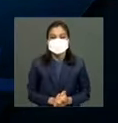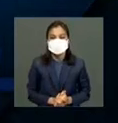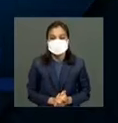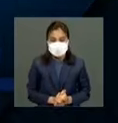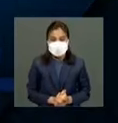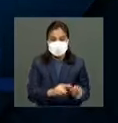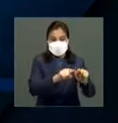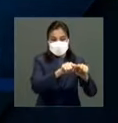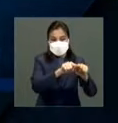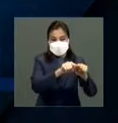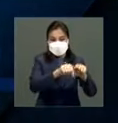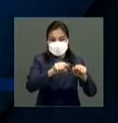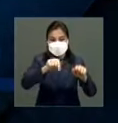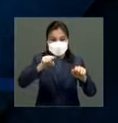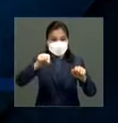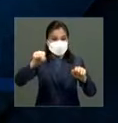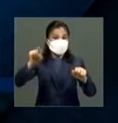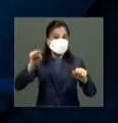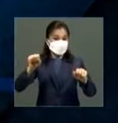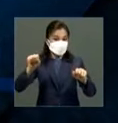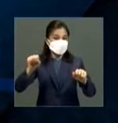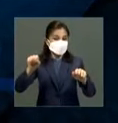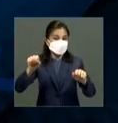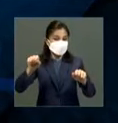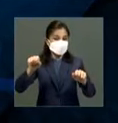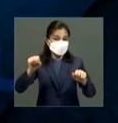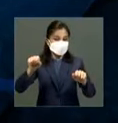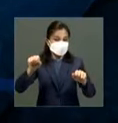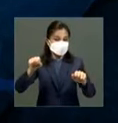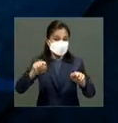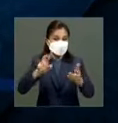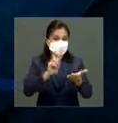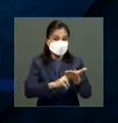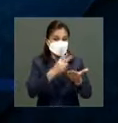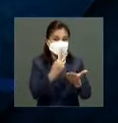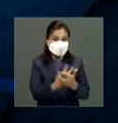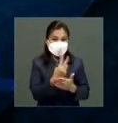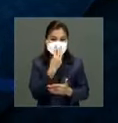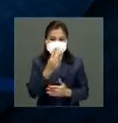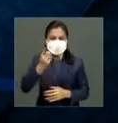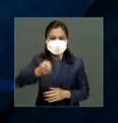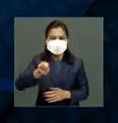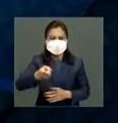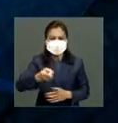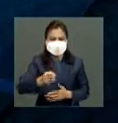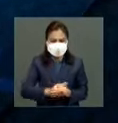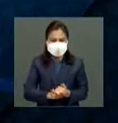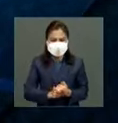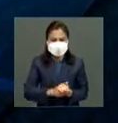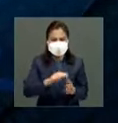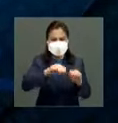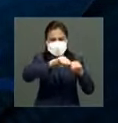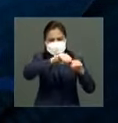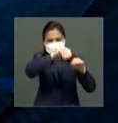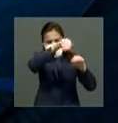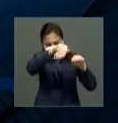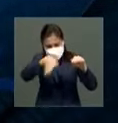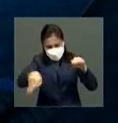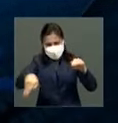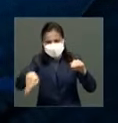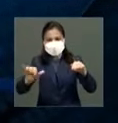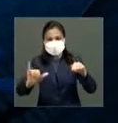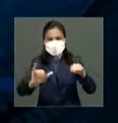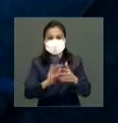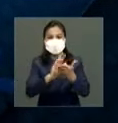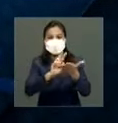นี้เนี่ยนะครับมีสภาวะที่ยังคงตัวอยู่นะครับแล้วก็ทำให้จ